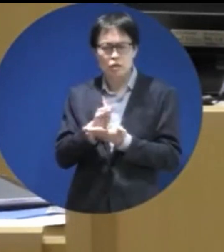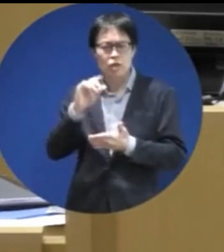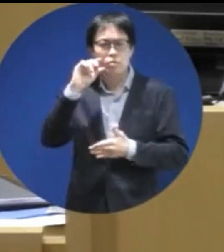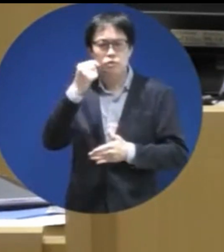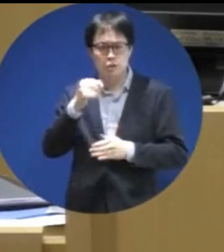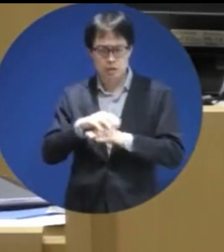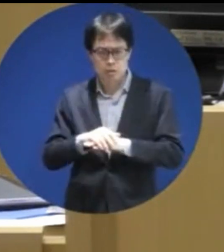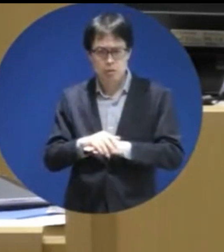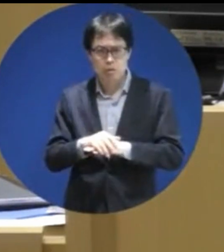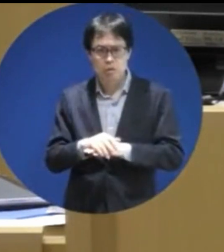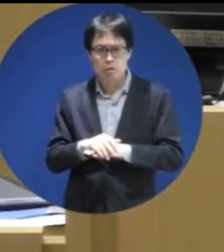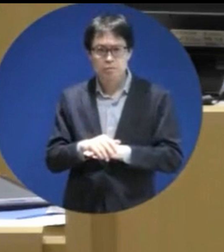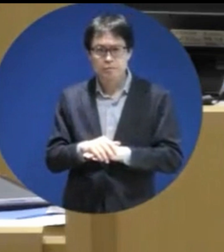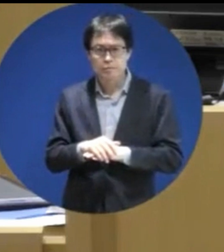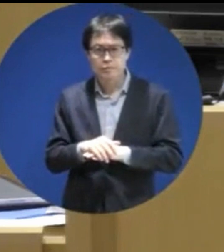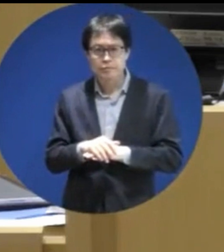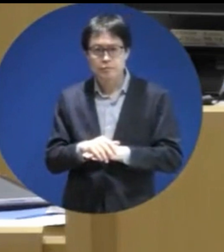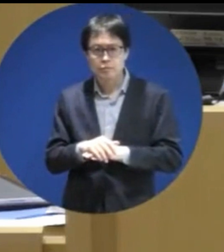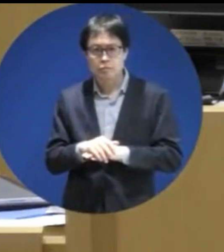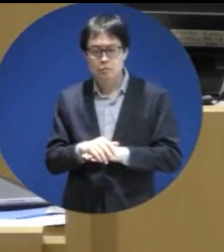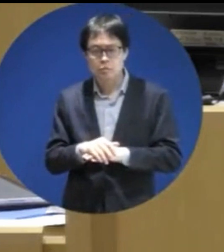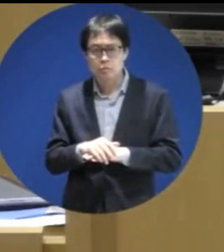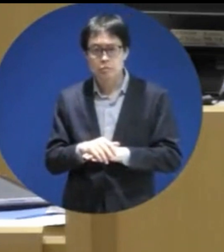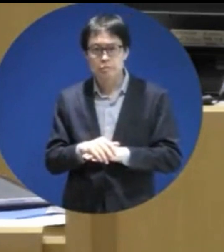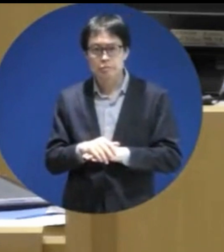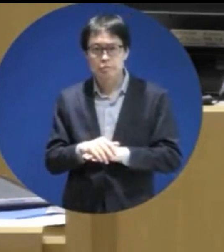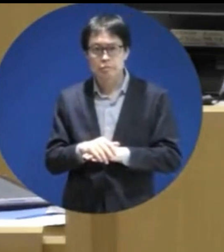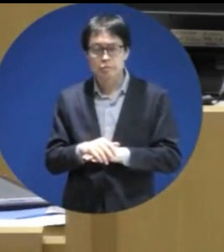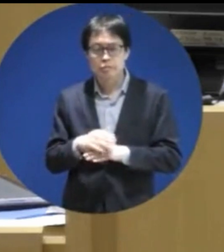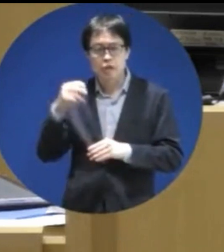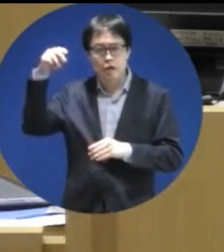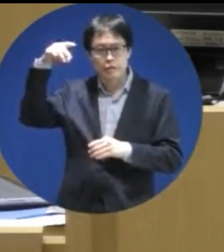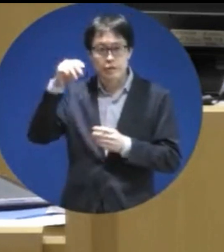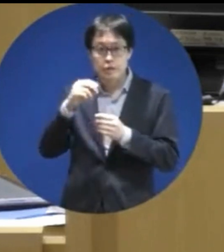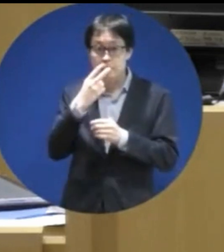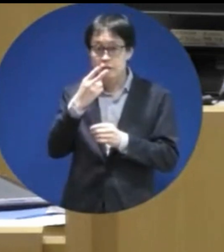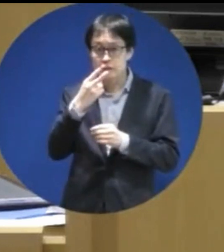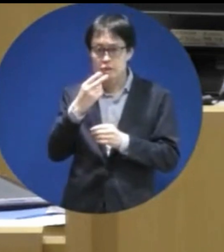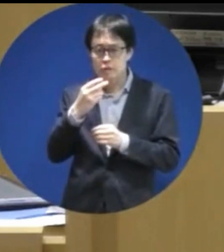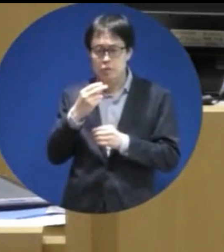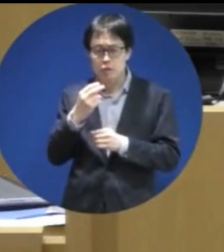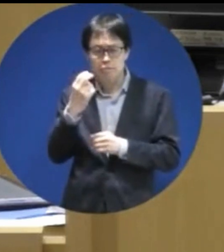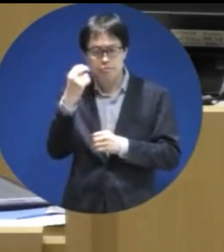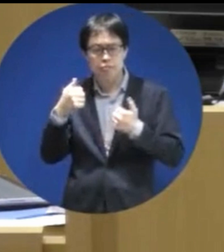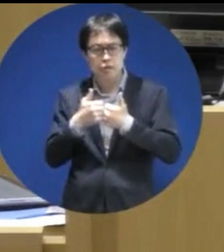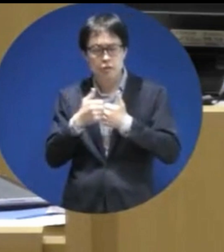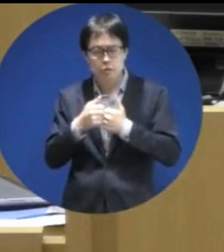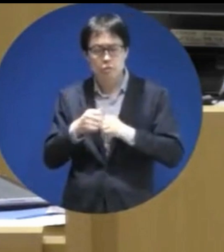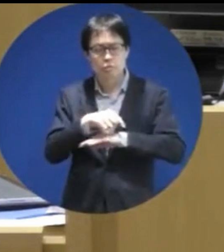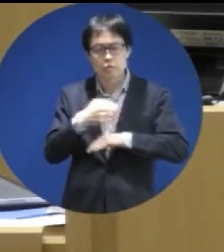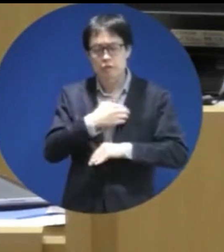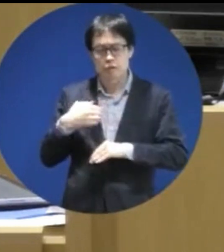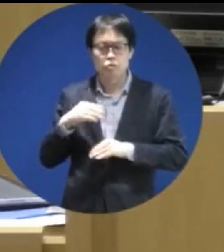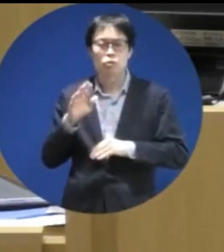が、紙の巻きタバコでは害が少ないということも感じております。電子タバコについては検討の余地があるかなというふうに思いますが、今どこ